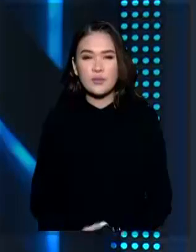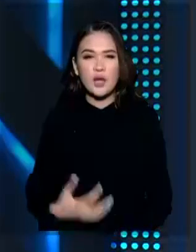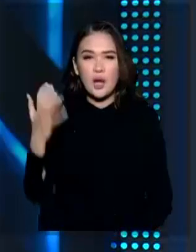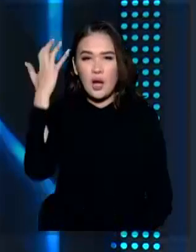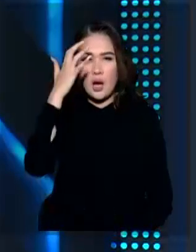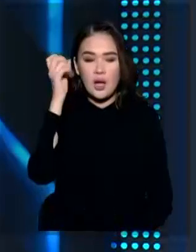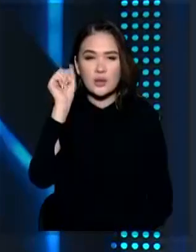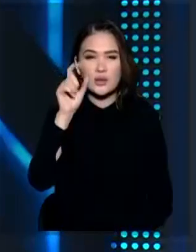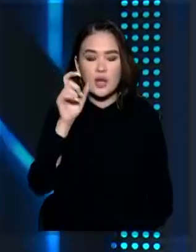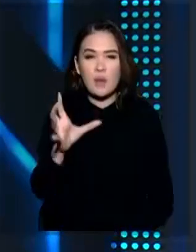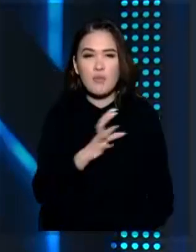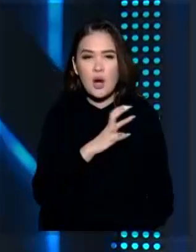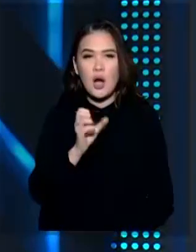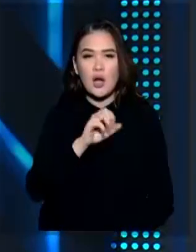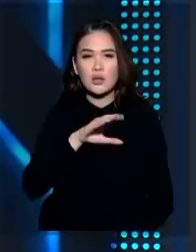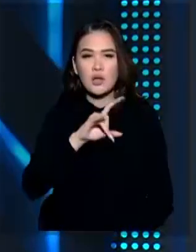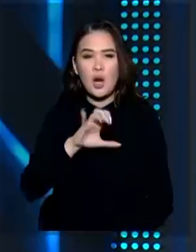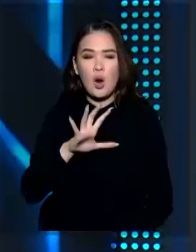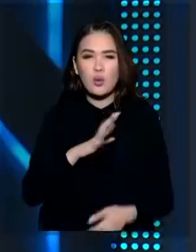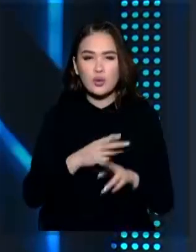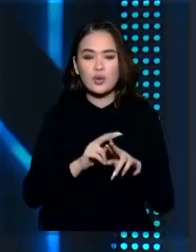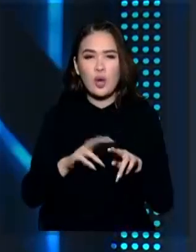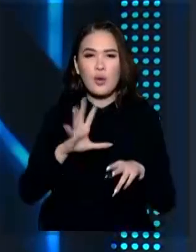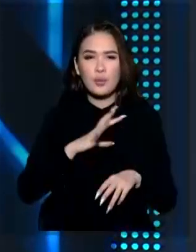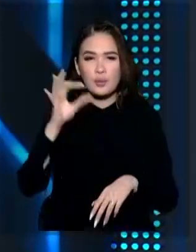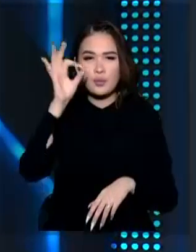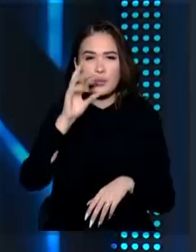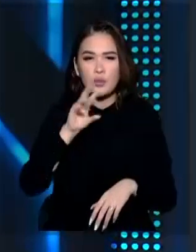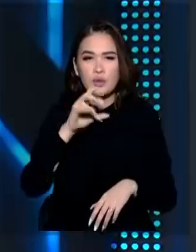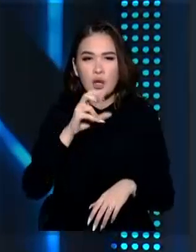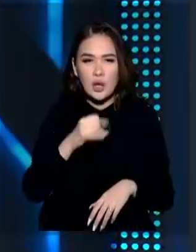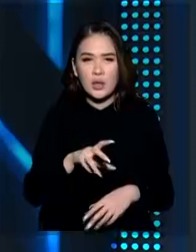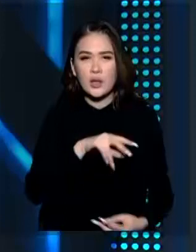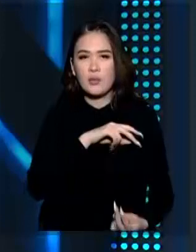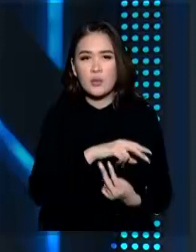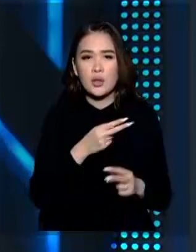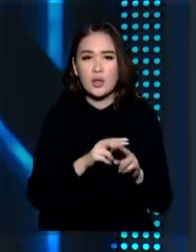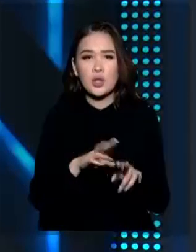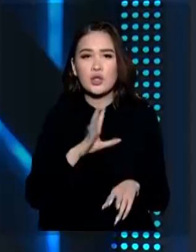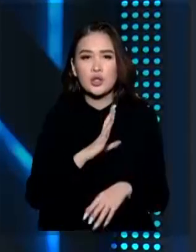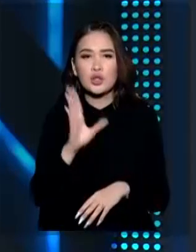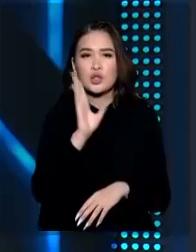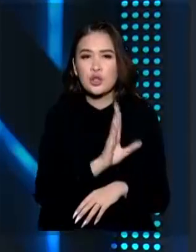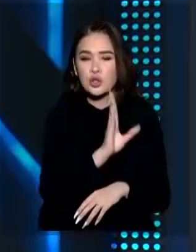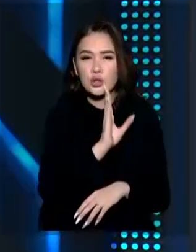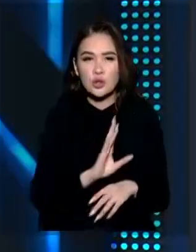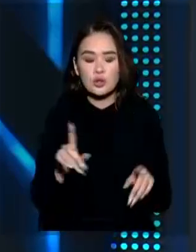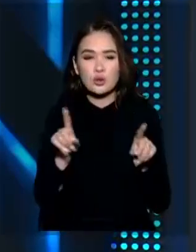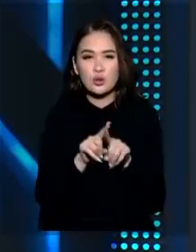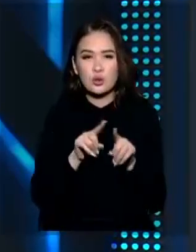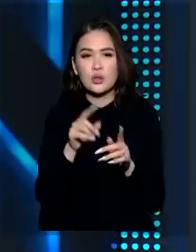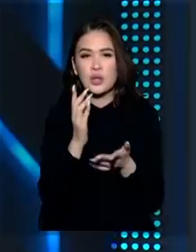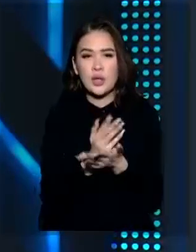Қара алтынға бай өлке Атырауда мұнай саласында ерлермен қатар еңбек етіп жүрген қыз-келіншектер, ана әпкелеріміз